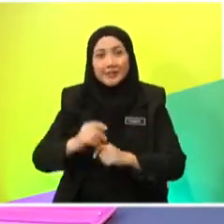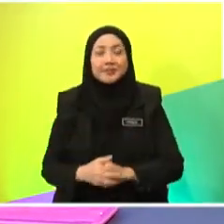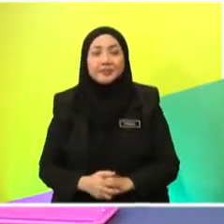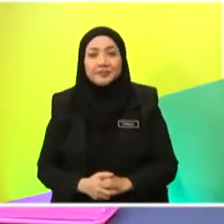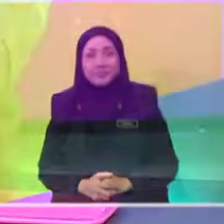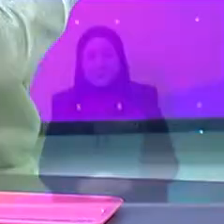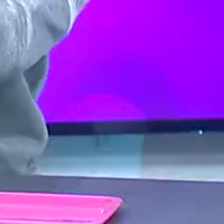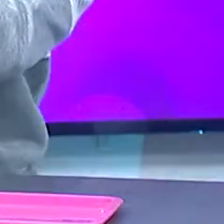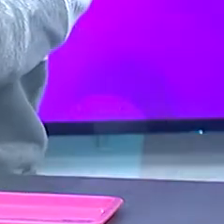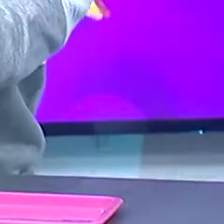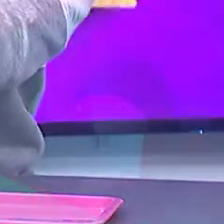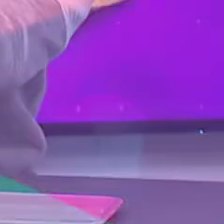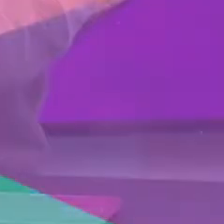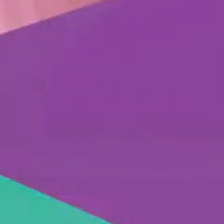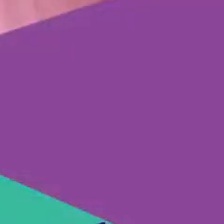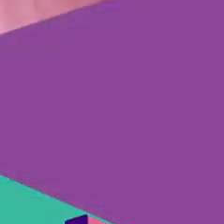Hai hey